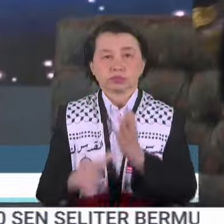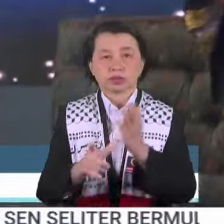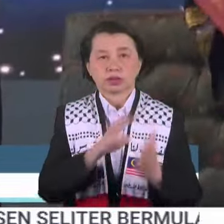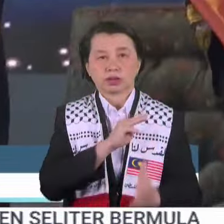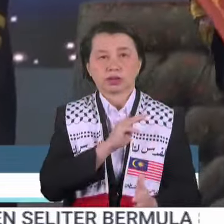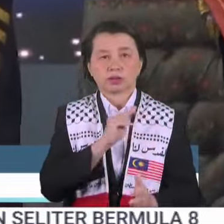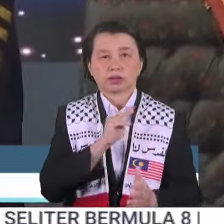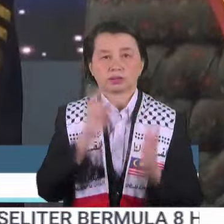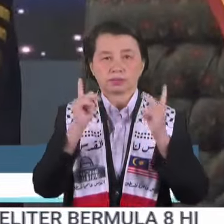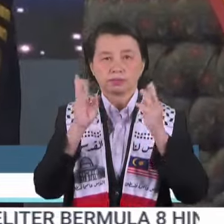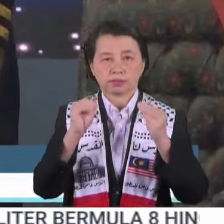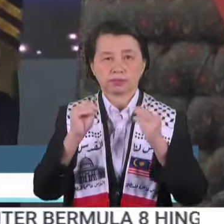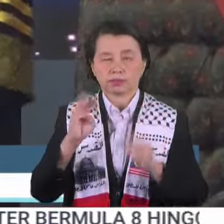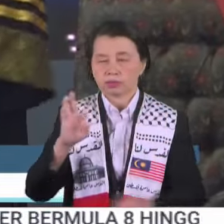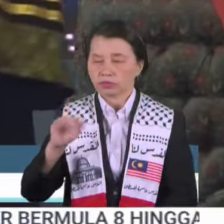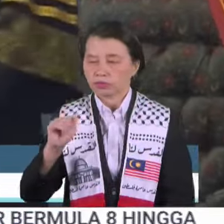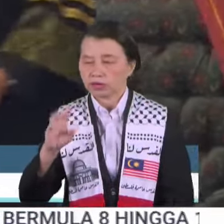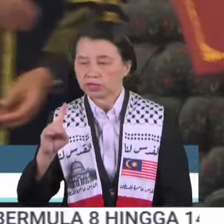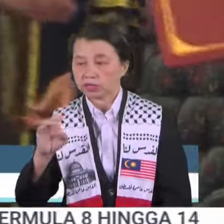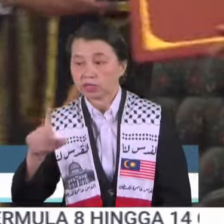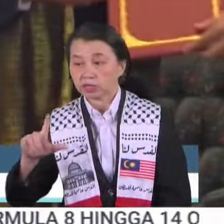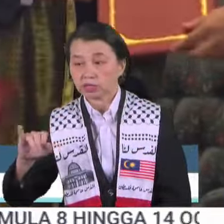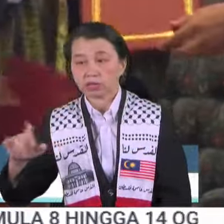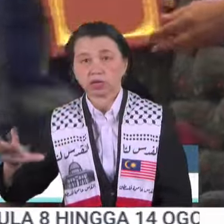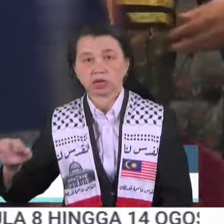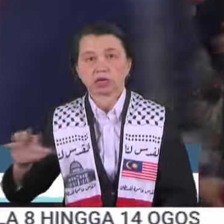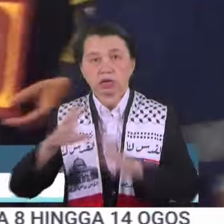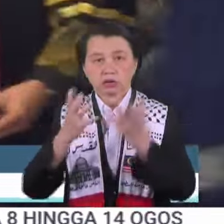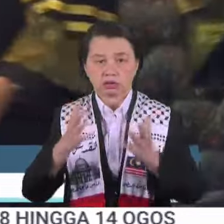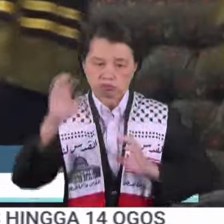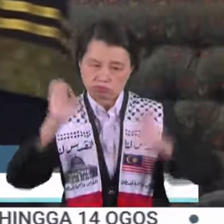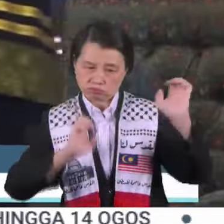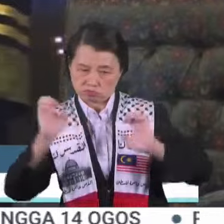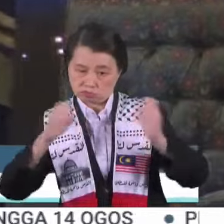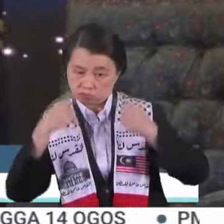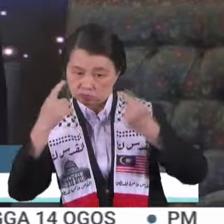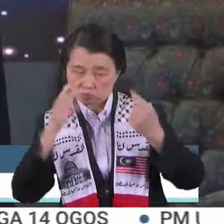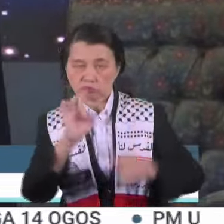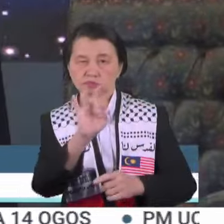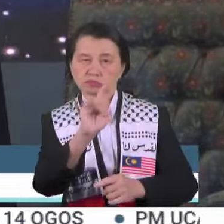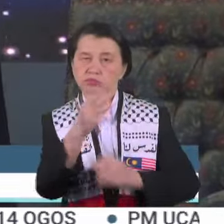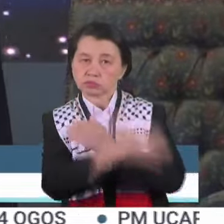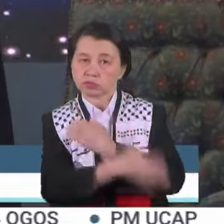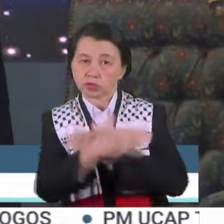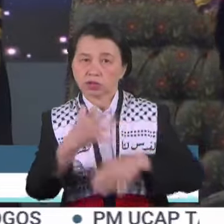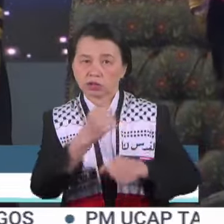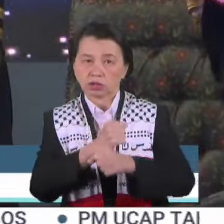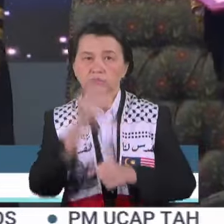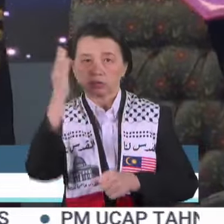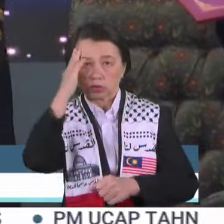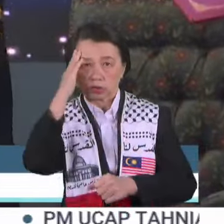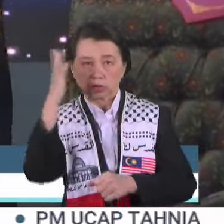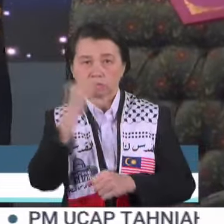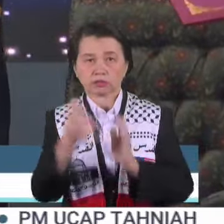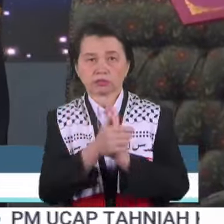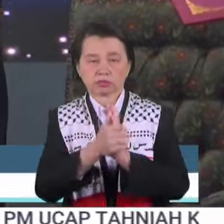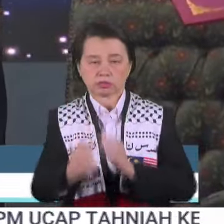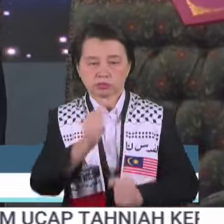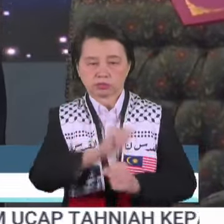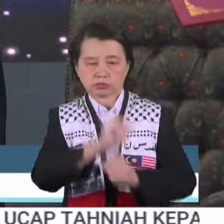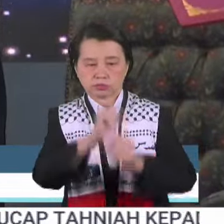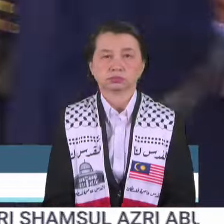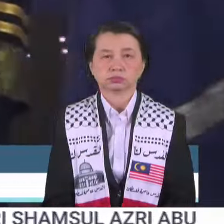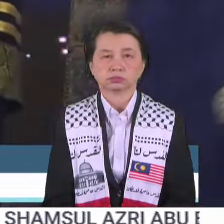Timbalan Perdana Menteri Datuk Seri Fadhilah Yusof berkata ia memandangkan dunia menilai tahap pencapaian sesebuah negara berdasarkan pengetahuan dan kemahiran